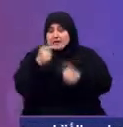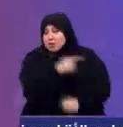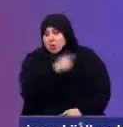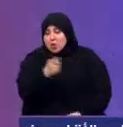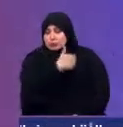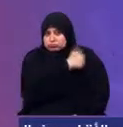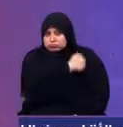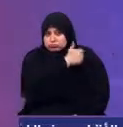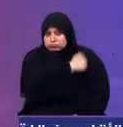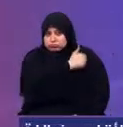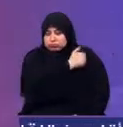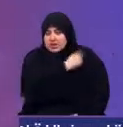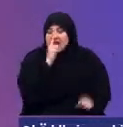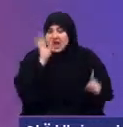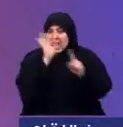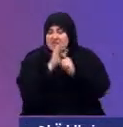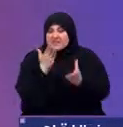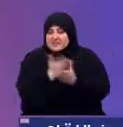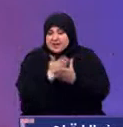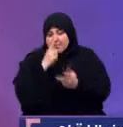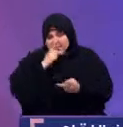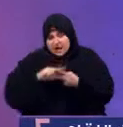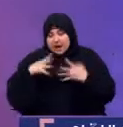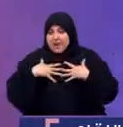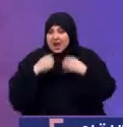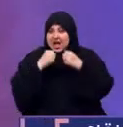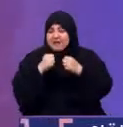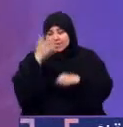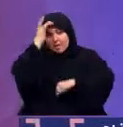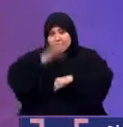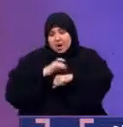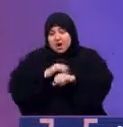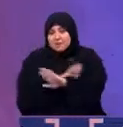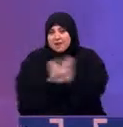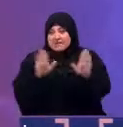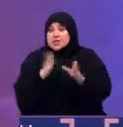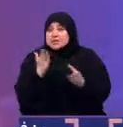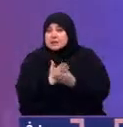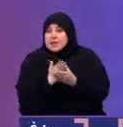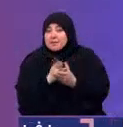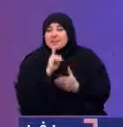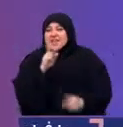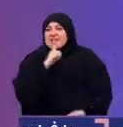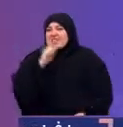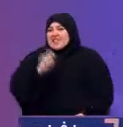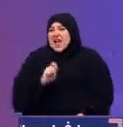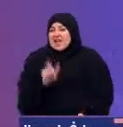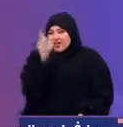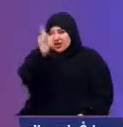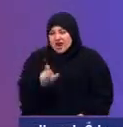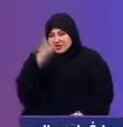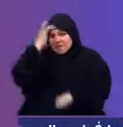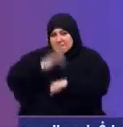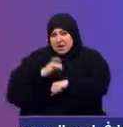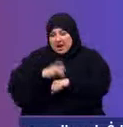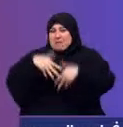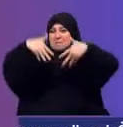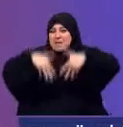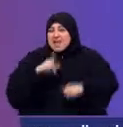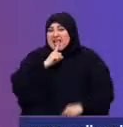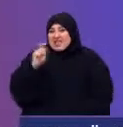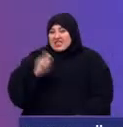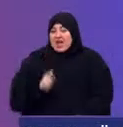يمكن أن تحققه في توفير السلامة والحماية من المرض خصوصا الفئات الضعيفة. وللحديث عن هذا الموضوع يسرنا